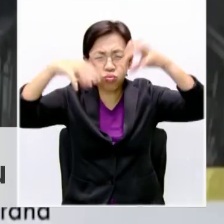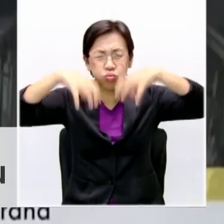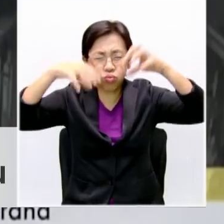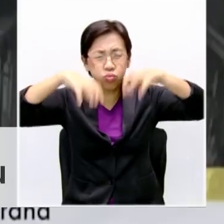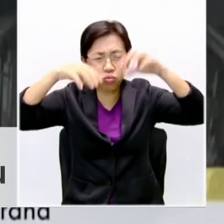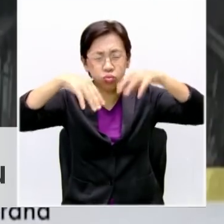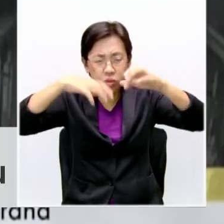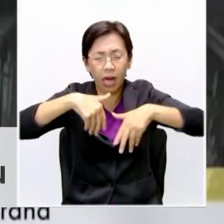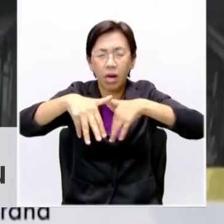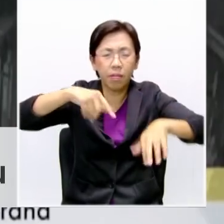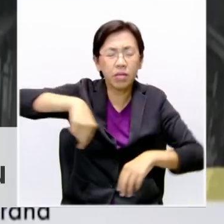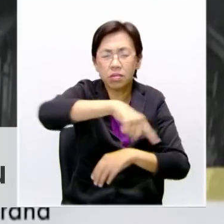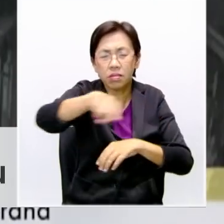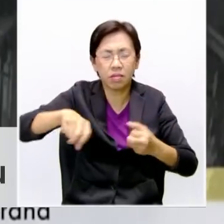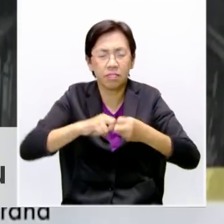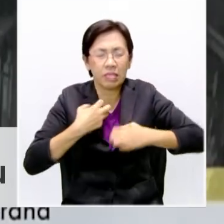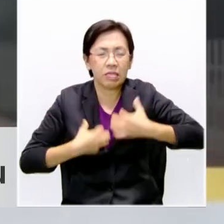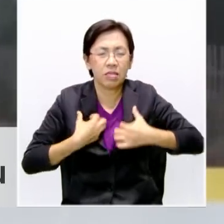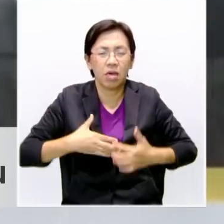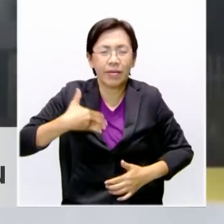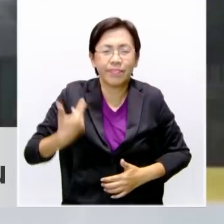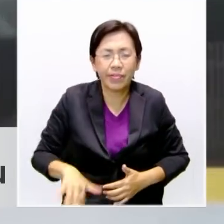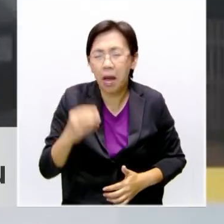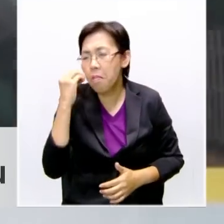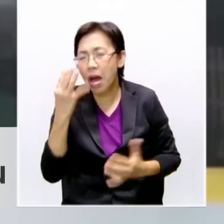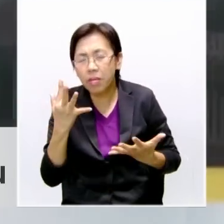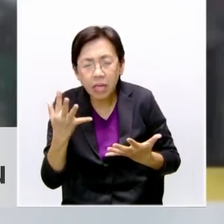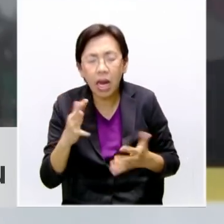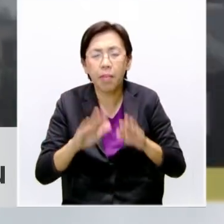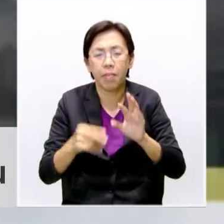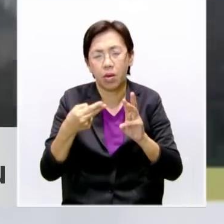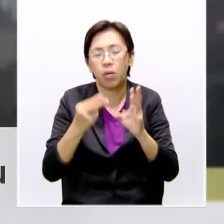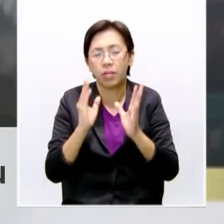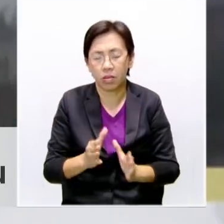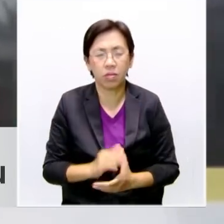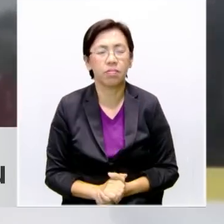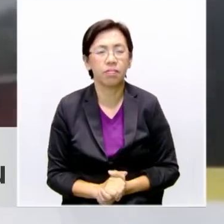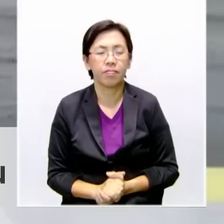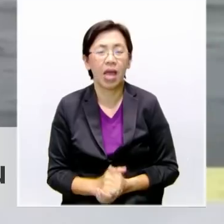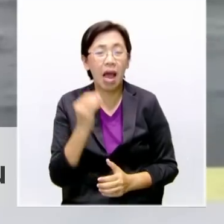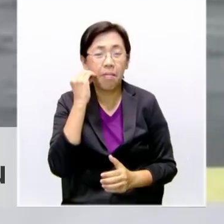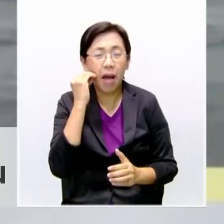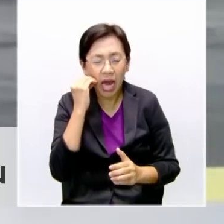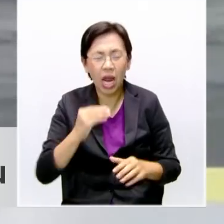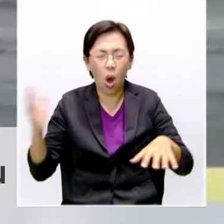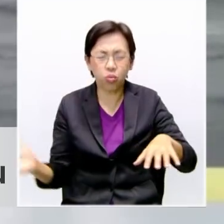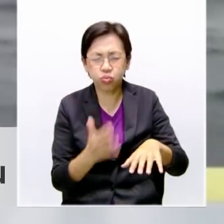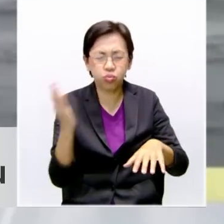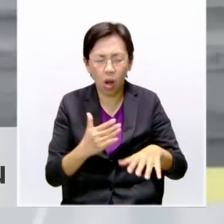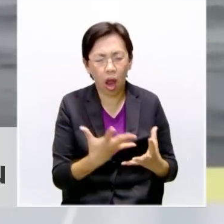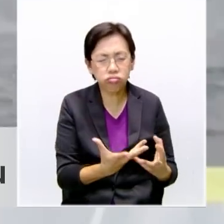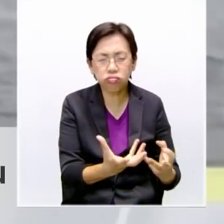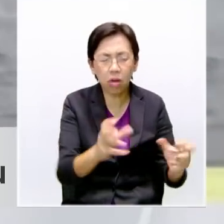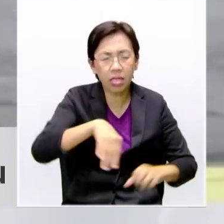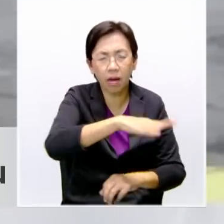ก็ทำให้ประชาชนได้รับความเดือดร้อนกลายเป็นคนไร้บ้านมากกว่า 60,000 คนนะคะแล้วก็มีบ้านเรือนได้รับความเสียหาย